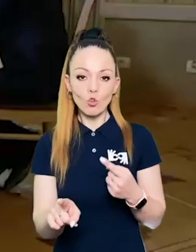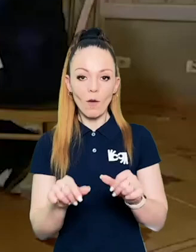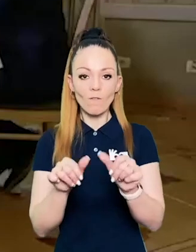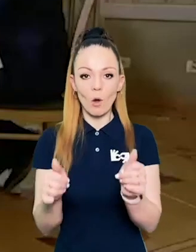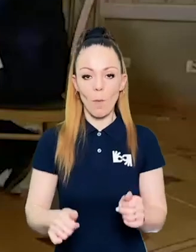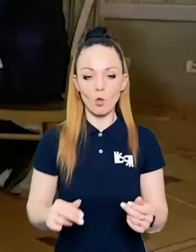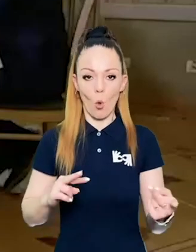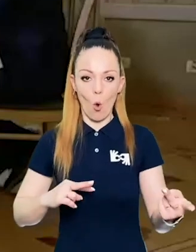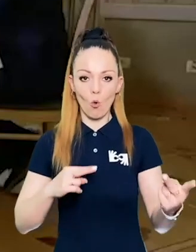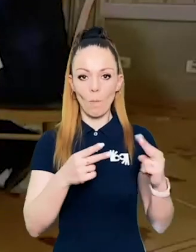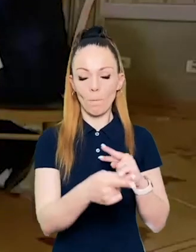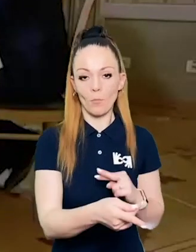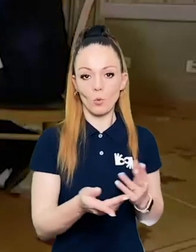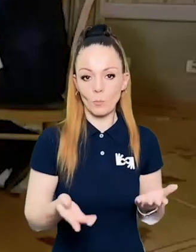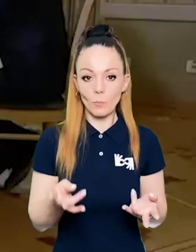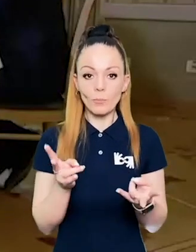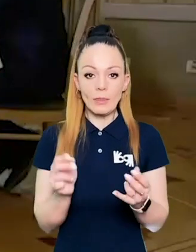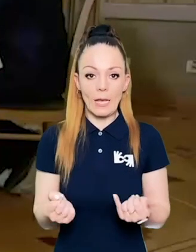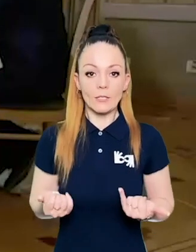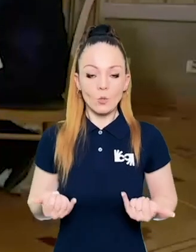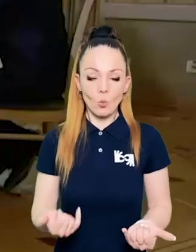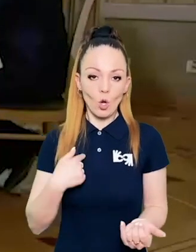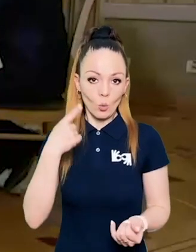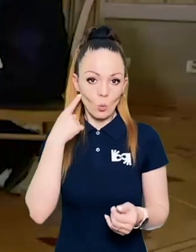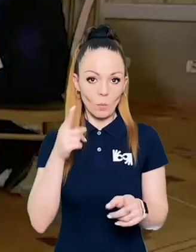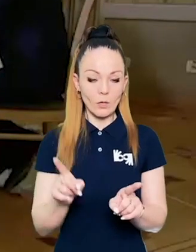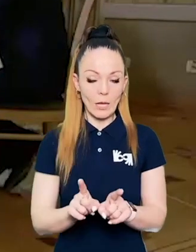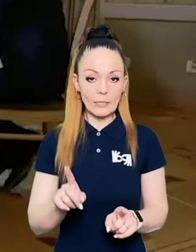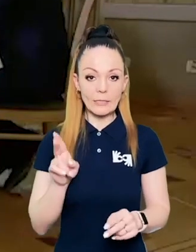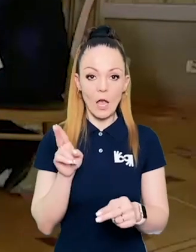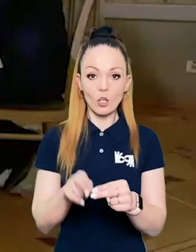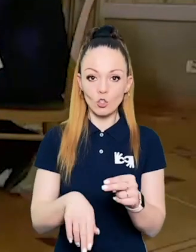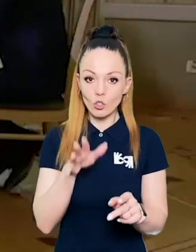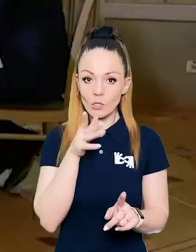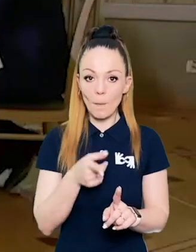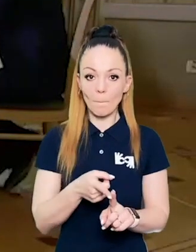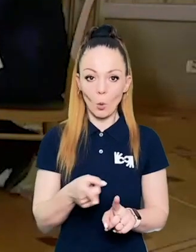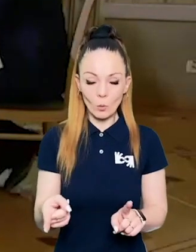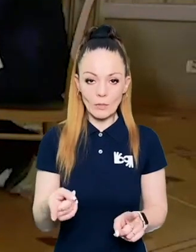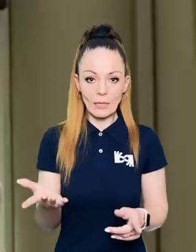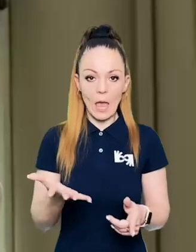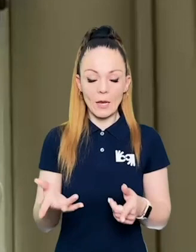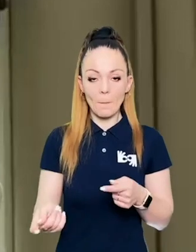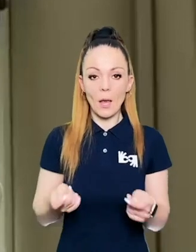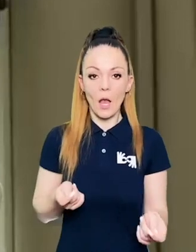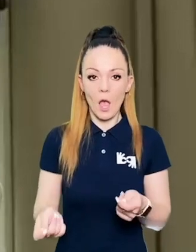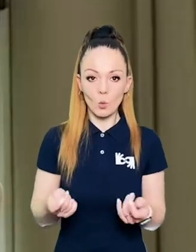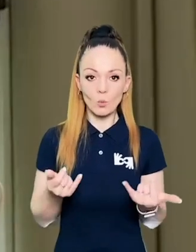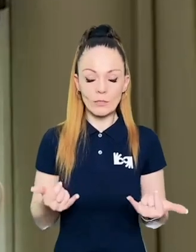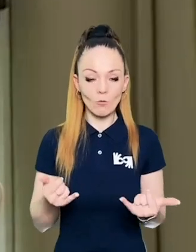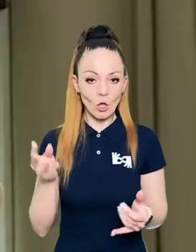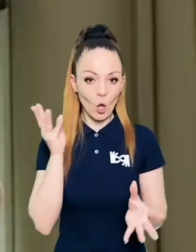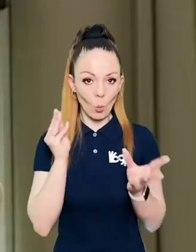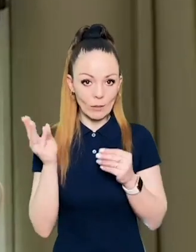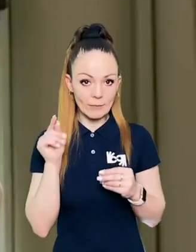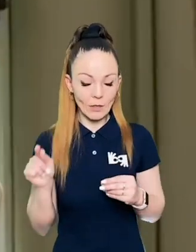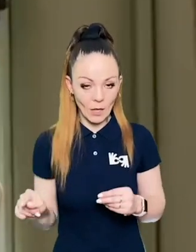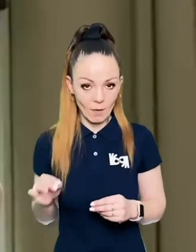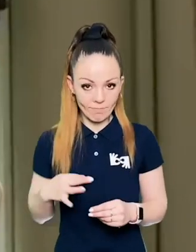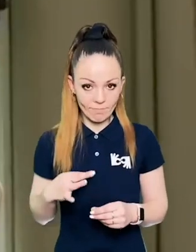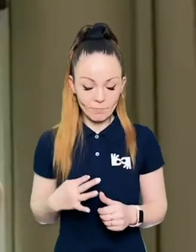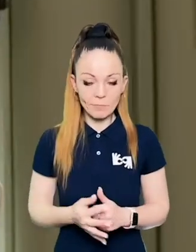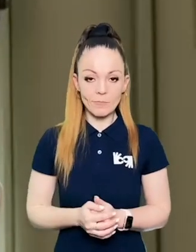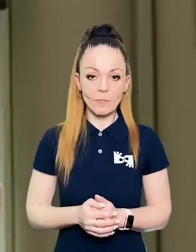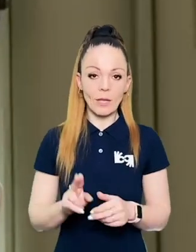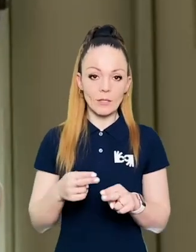іншого формату обміну. Тобто на сьогодні, я думаю, так, закінчиться процес, яким керує сьогодні